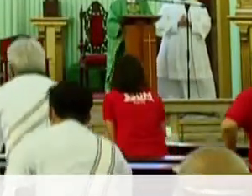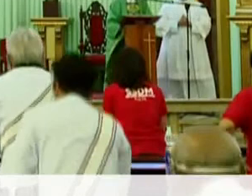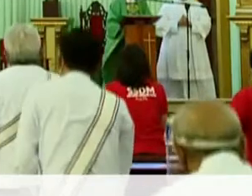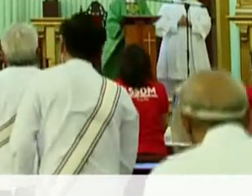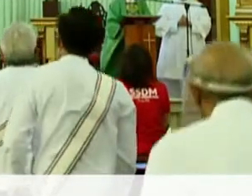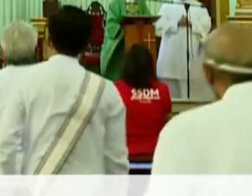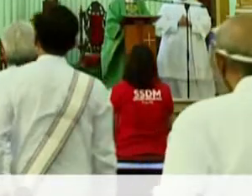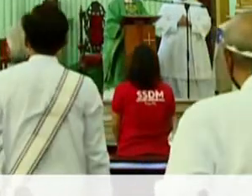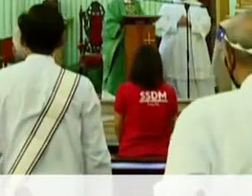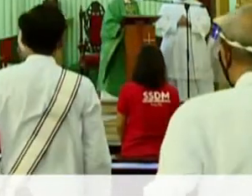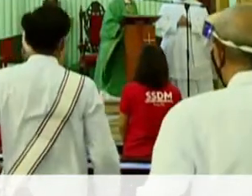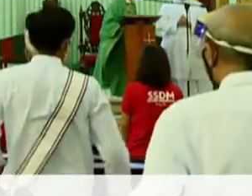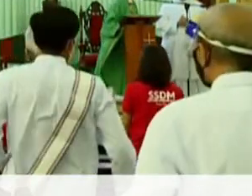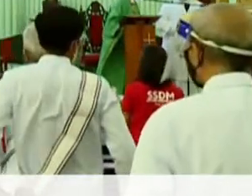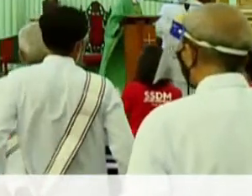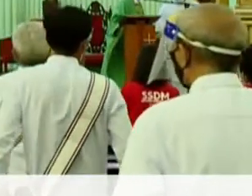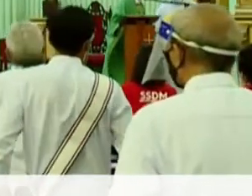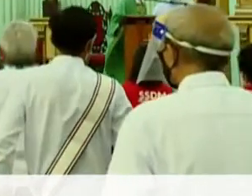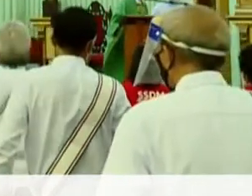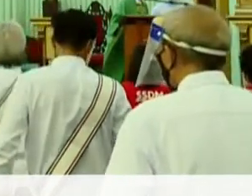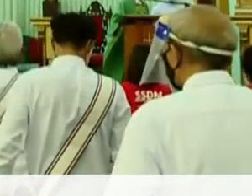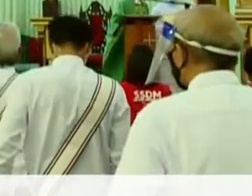Manalangin tayo.